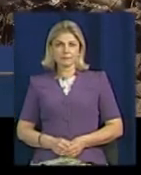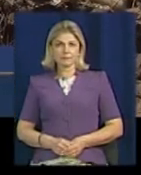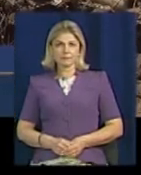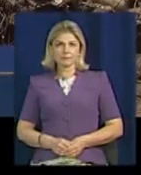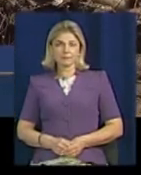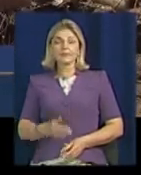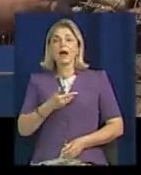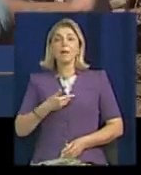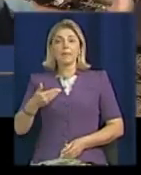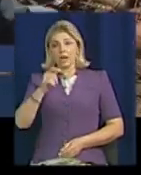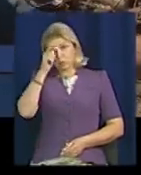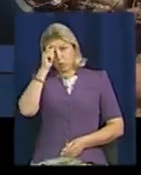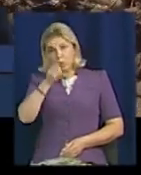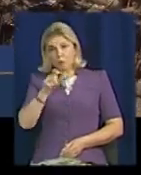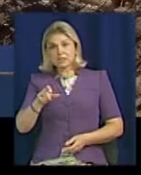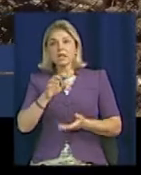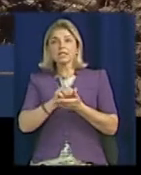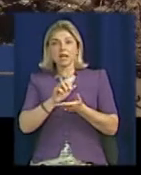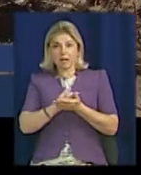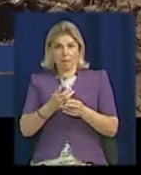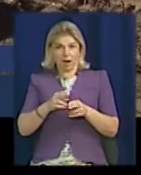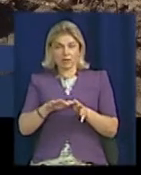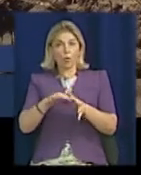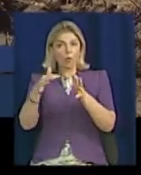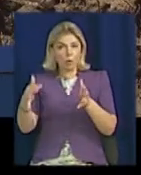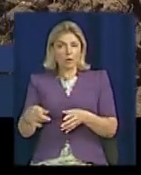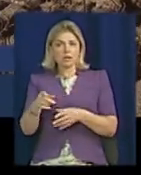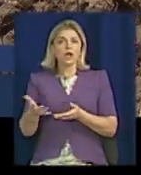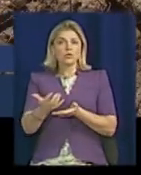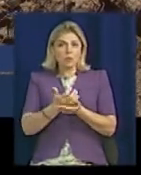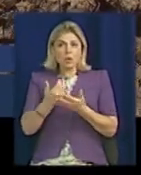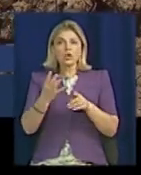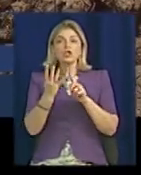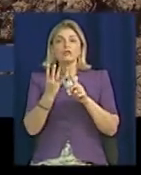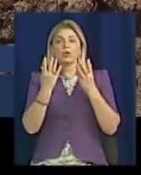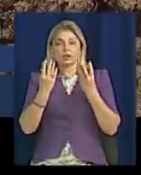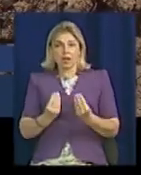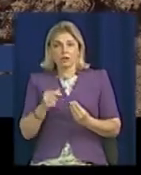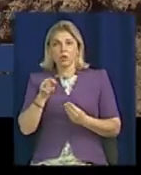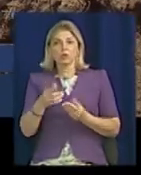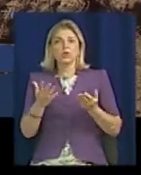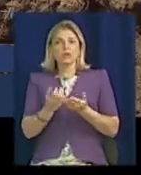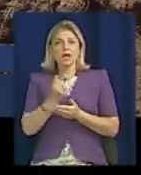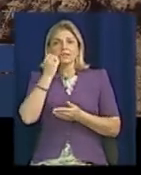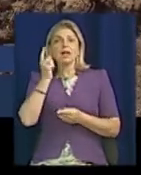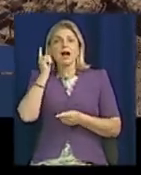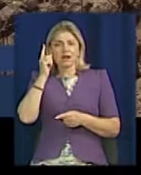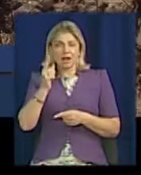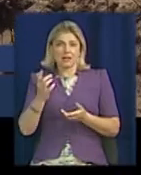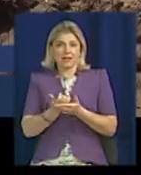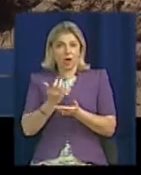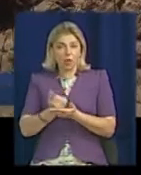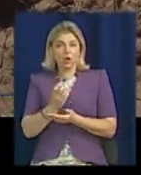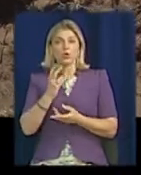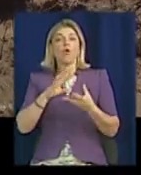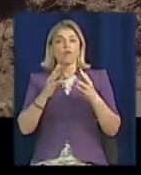Ми тут з хлопцями займаємося цією купою. Виносимо її вже четвертий день. Тут знаходимо різні археологічні знахідки, але в